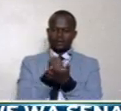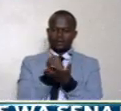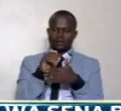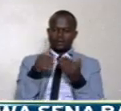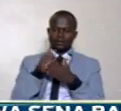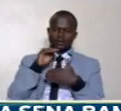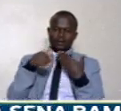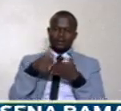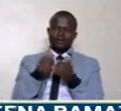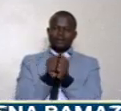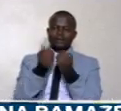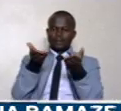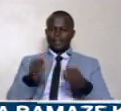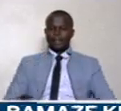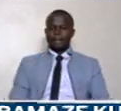so bose barahari nta kibazo